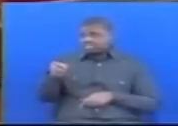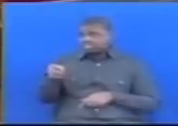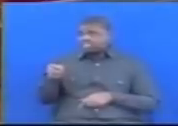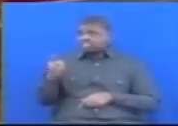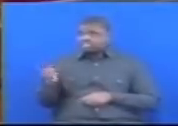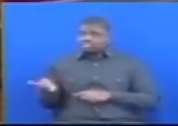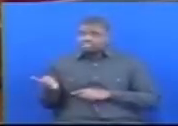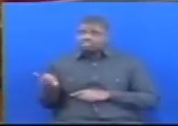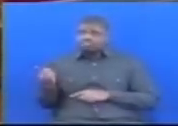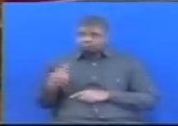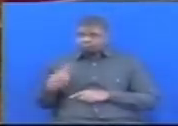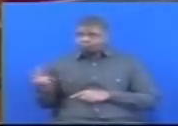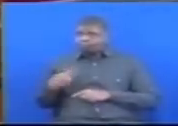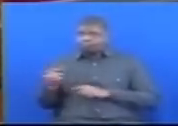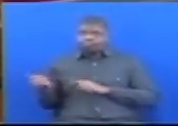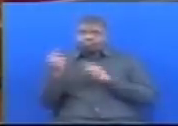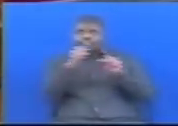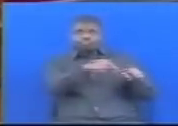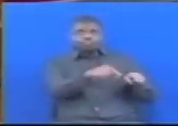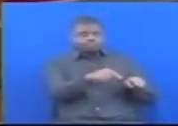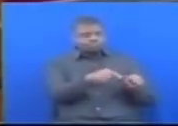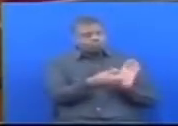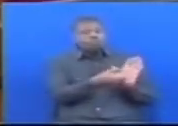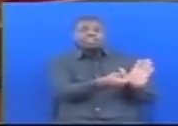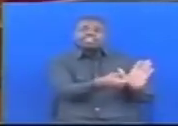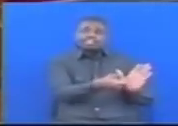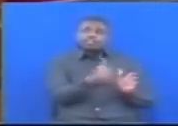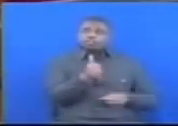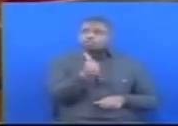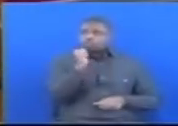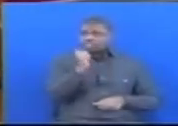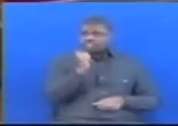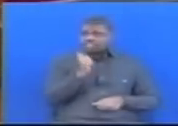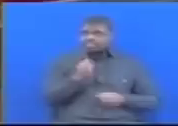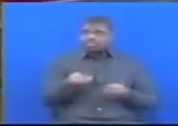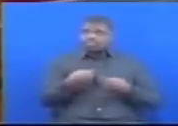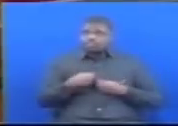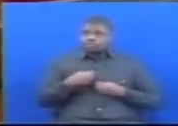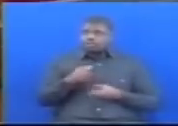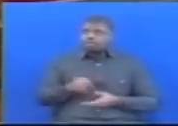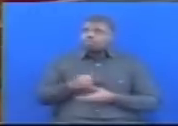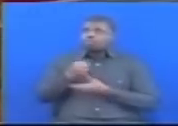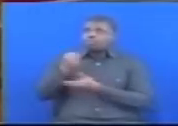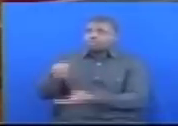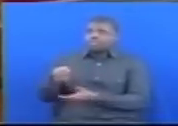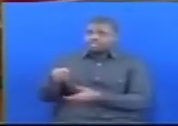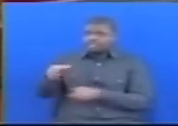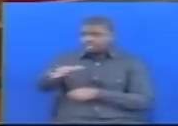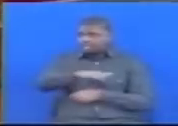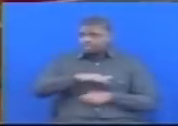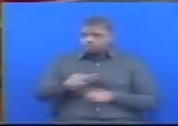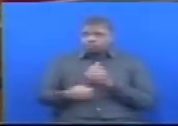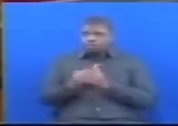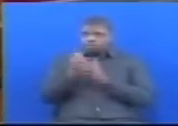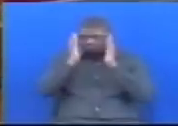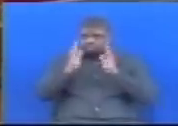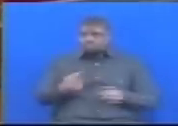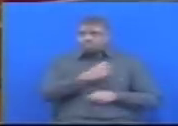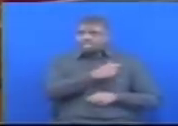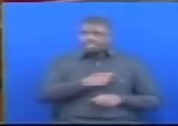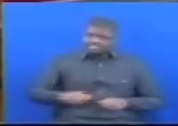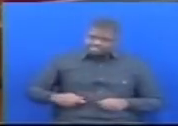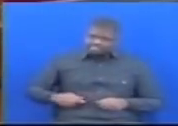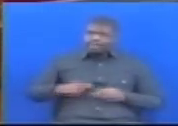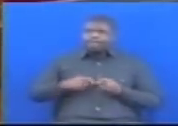tukatembelee nimuoneshe. Ni majuzi tu hapa kuna eneo ambalo iliwahi hata kupewa mwekezaji, na kutokana na maelekezo ya Mheshimiwa Rais ya kwamba